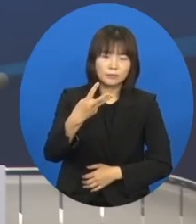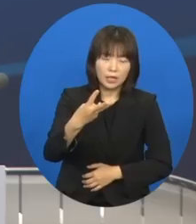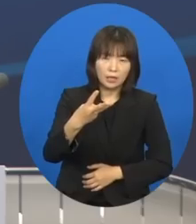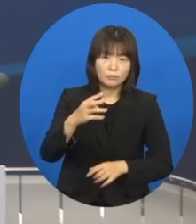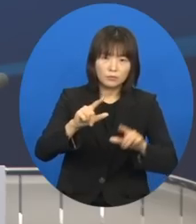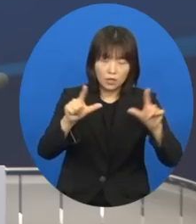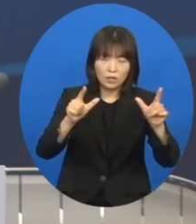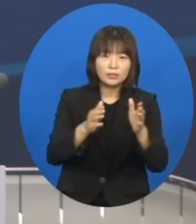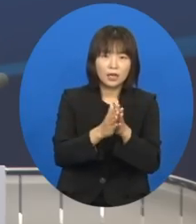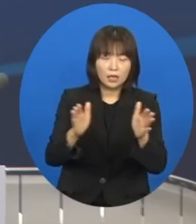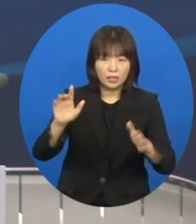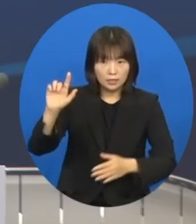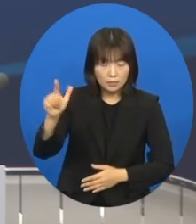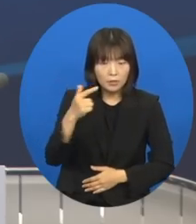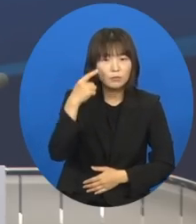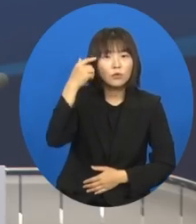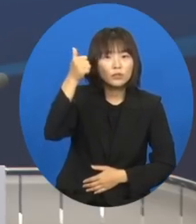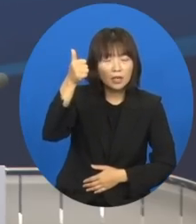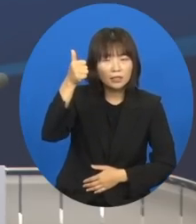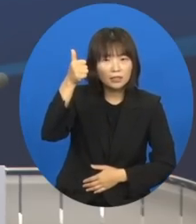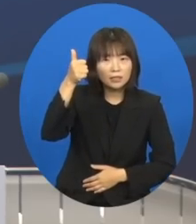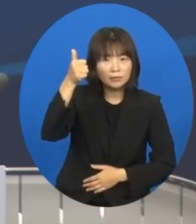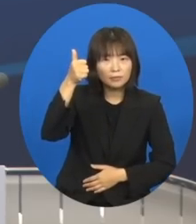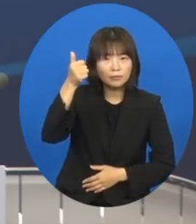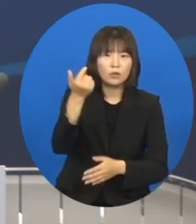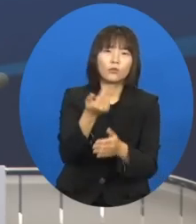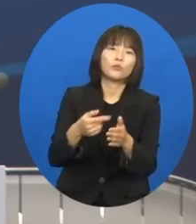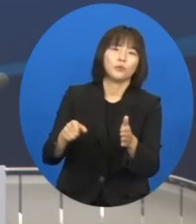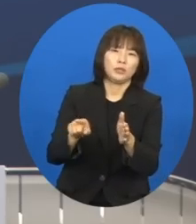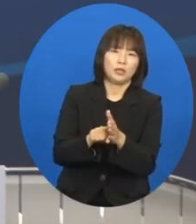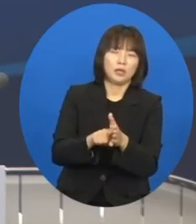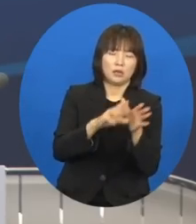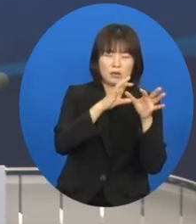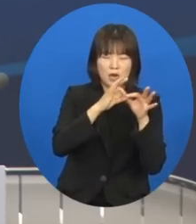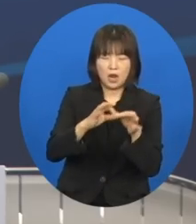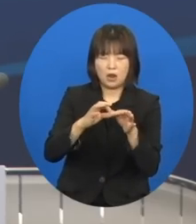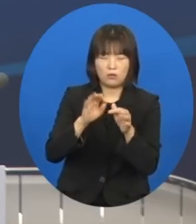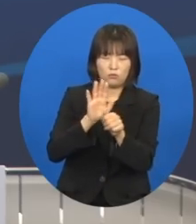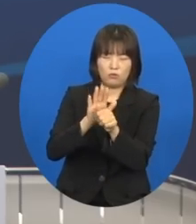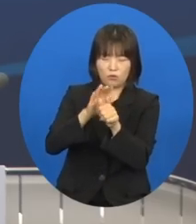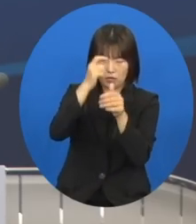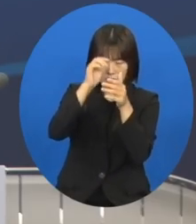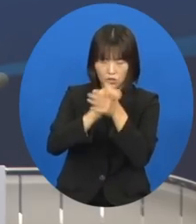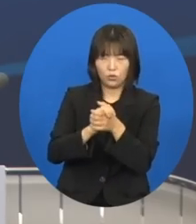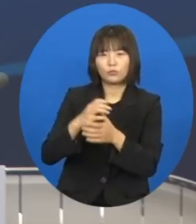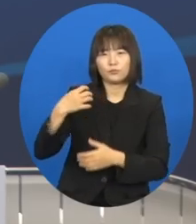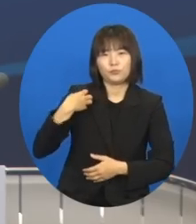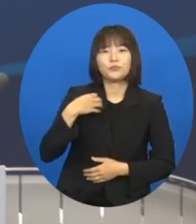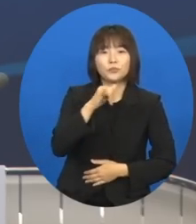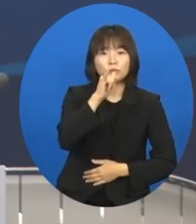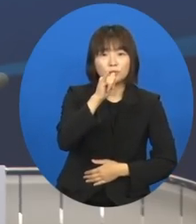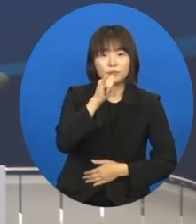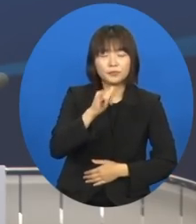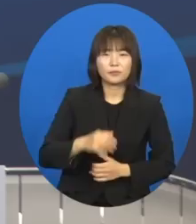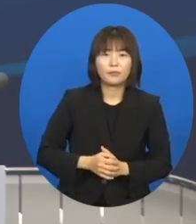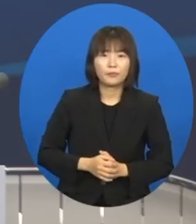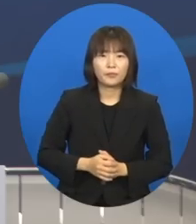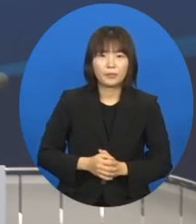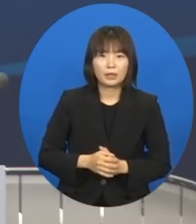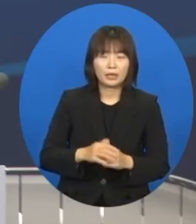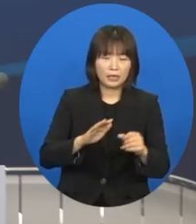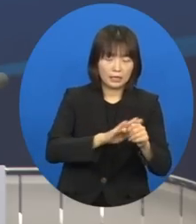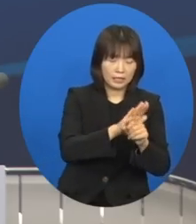김다인 목사님 실족하지 않도록 계속해서 우리는 중보로 또 기도해야 될 의무가 있죠. 사랑부